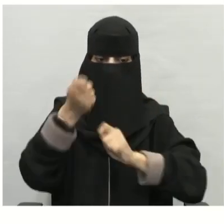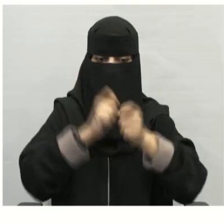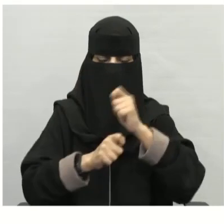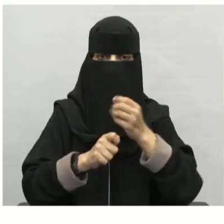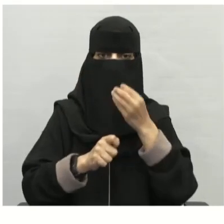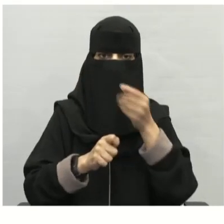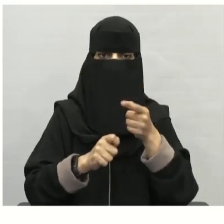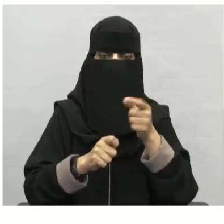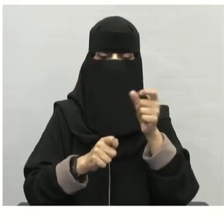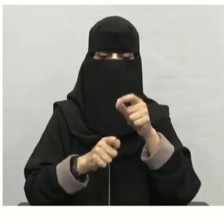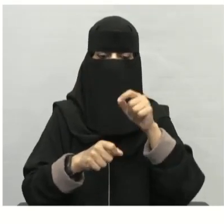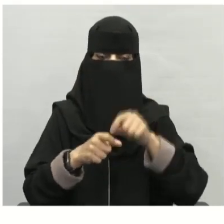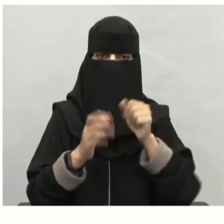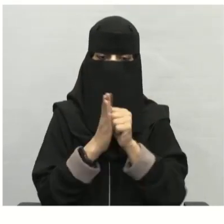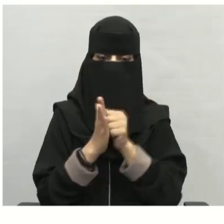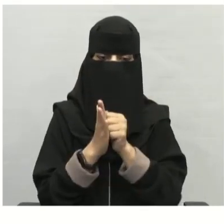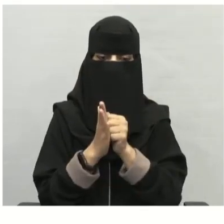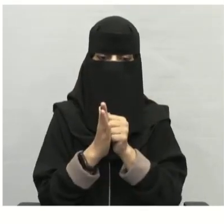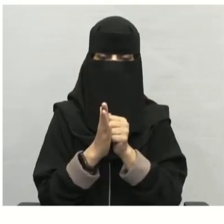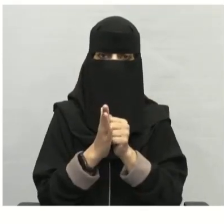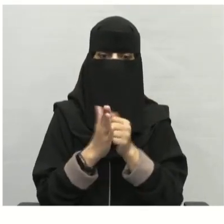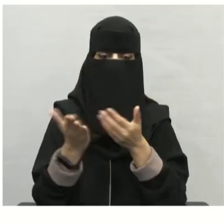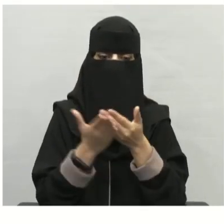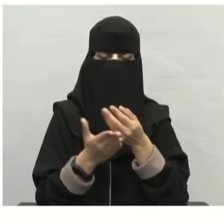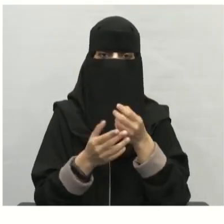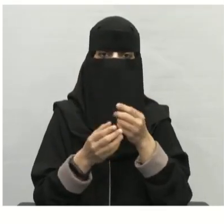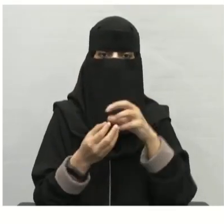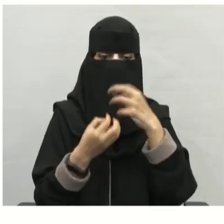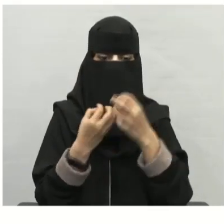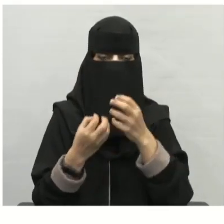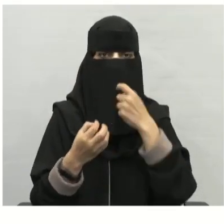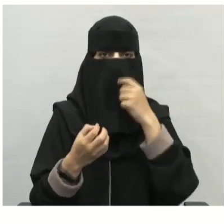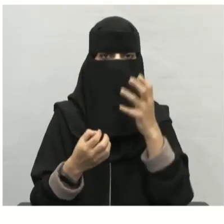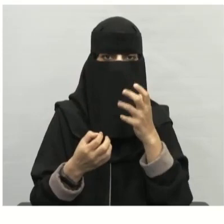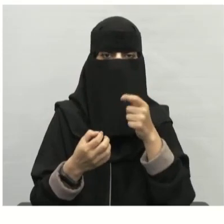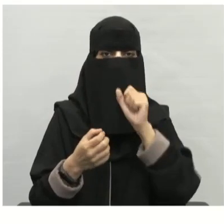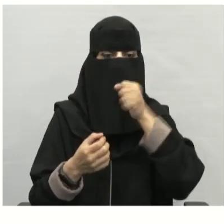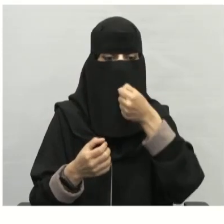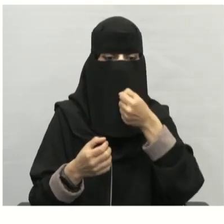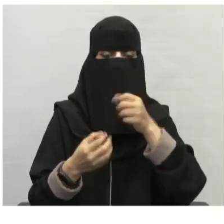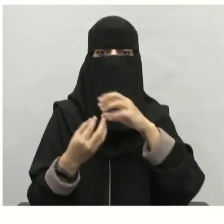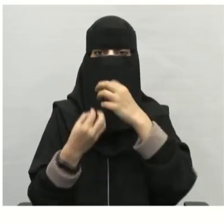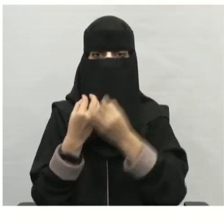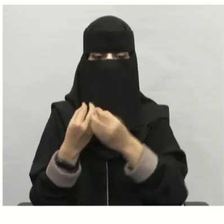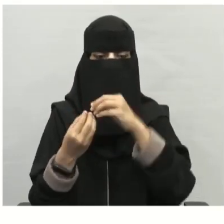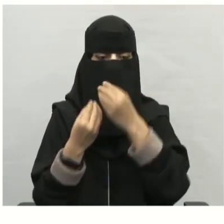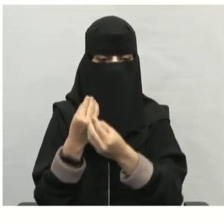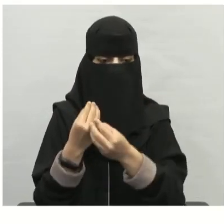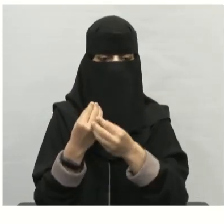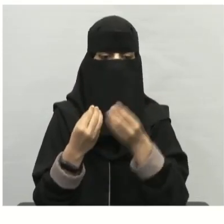السريعه في المنزل تناول الخضروات الفاكهه ايضا مع الوجبات السريعه